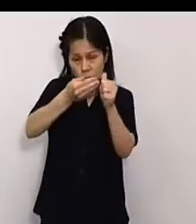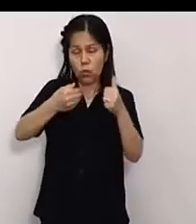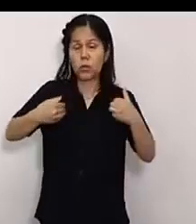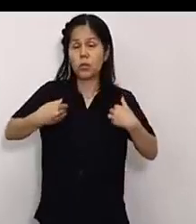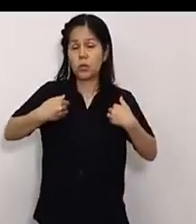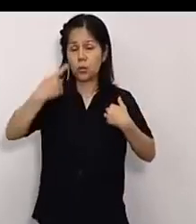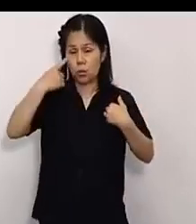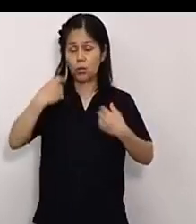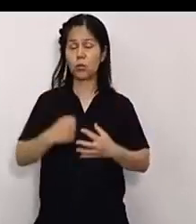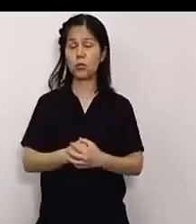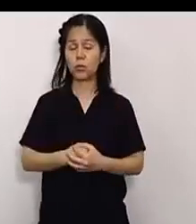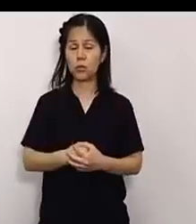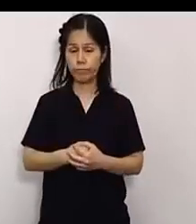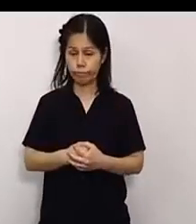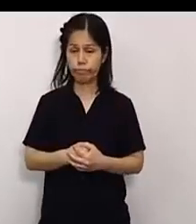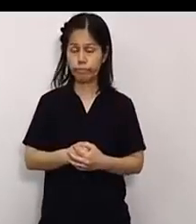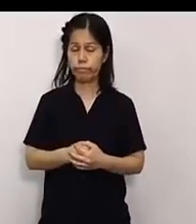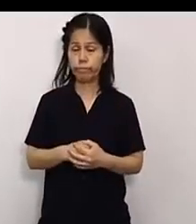よね。